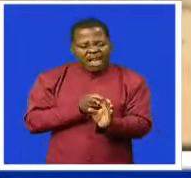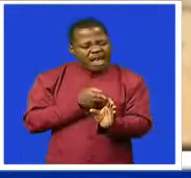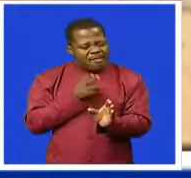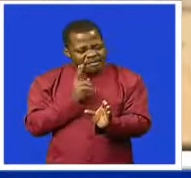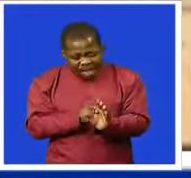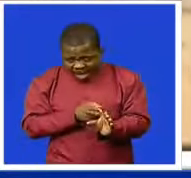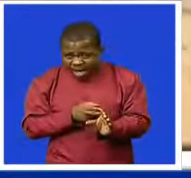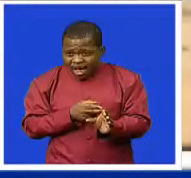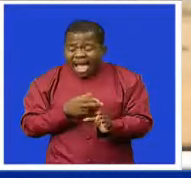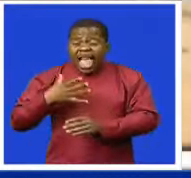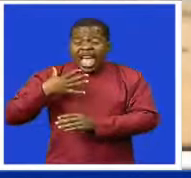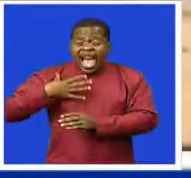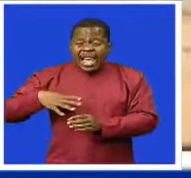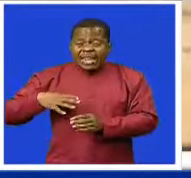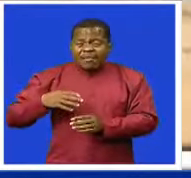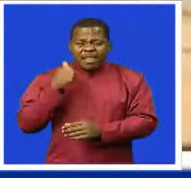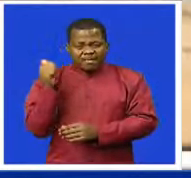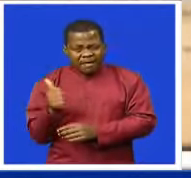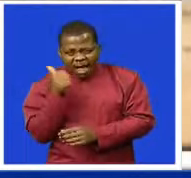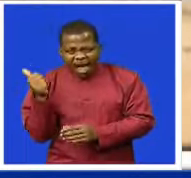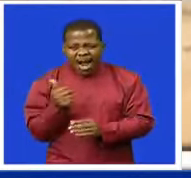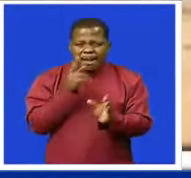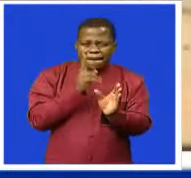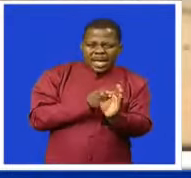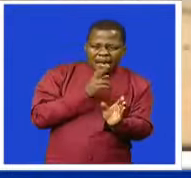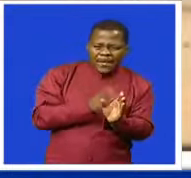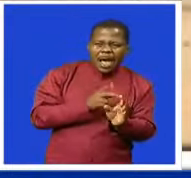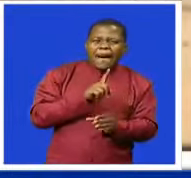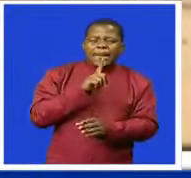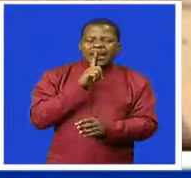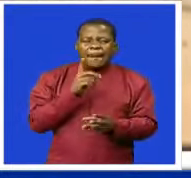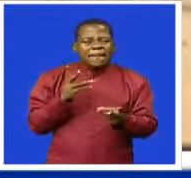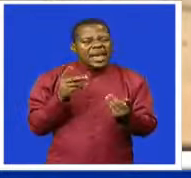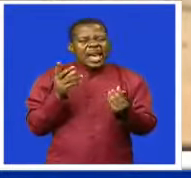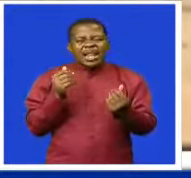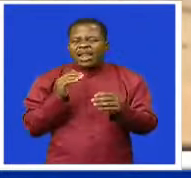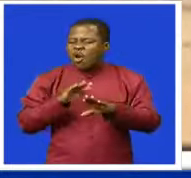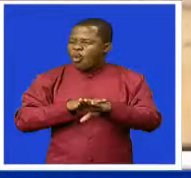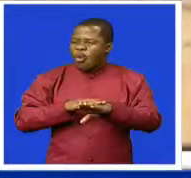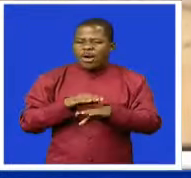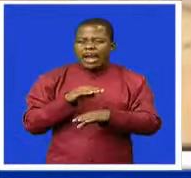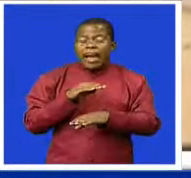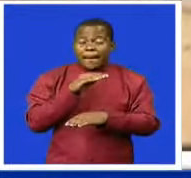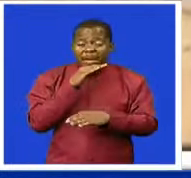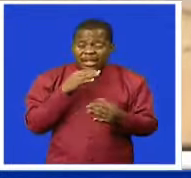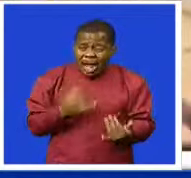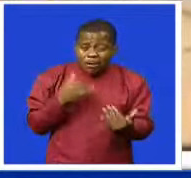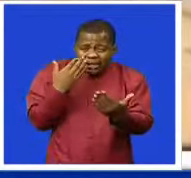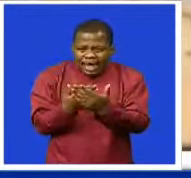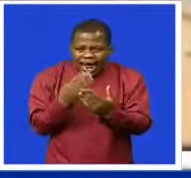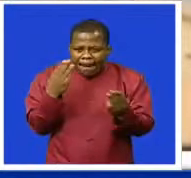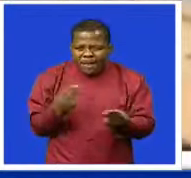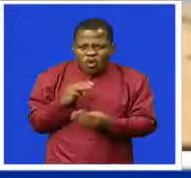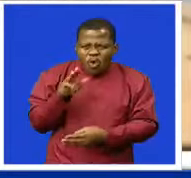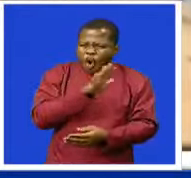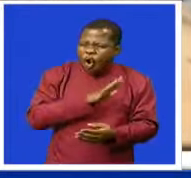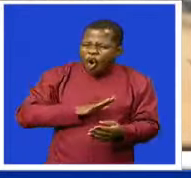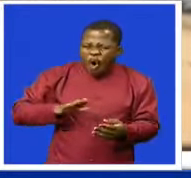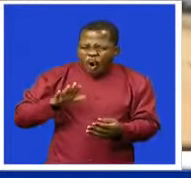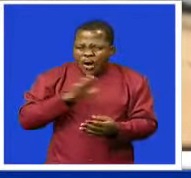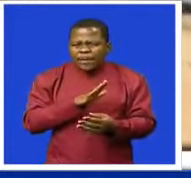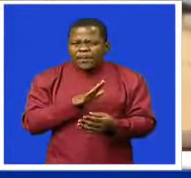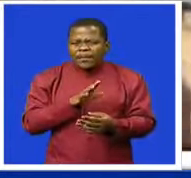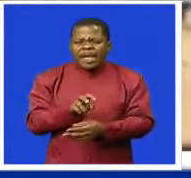ke kubantu bekulene akube bede umuntu lohamba athathe ama chance ayogqekeza kulesikhathi ngalesi. Umuntu nakafuna noma ufuna ukuthengathini ufuna